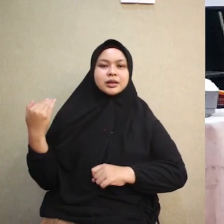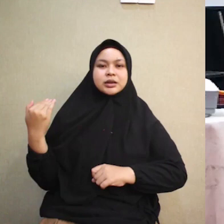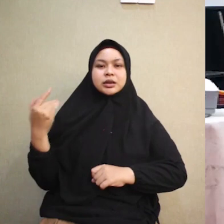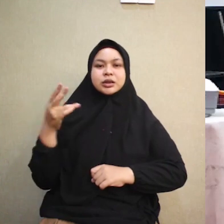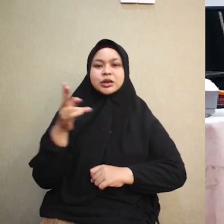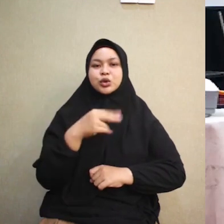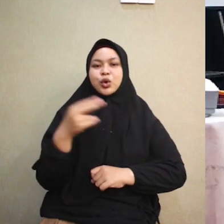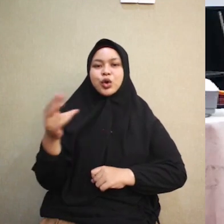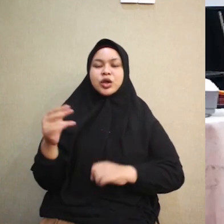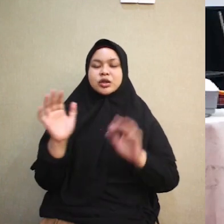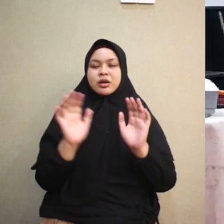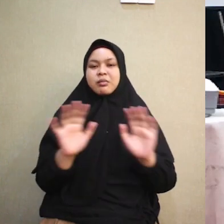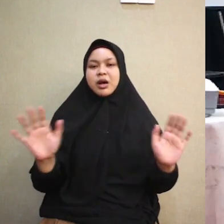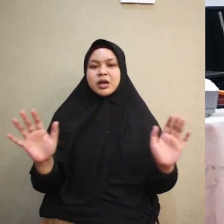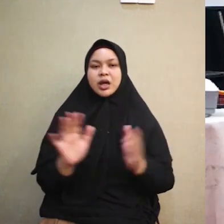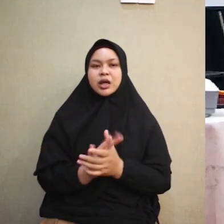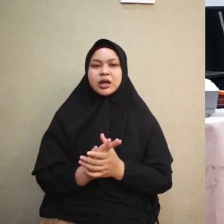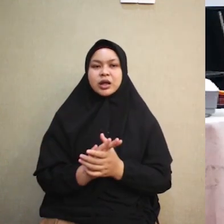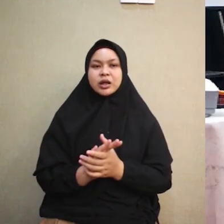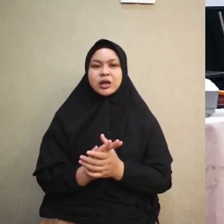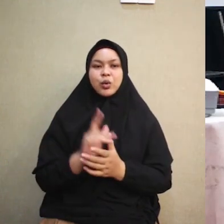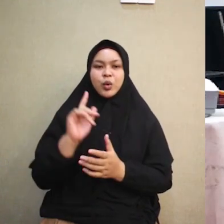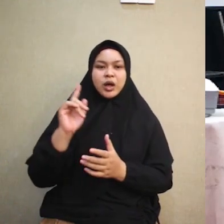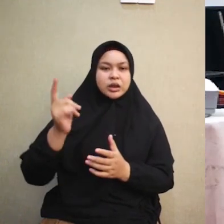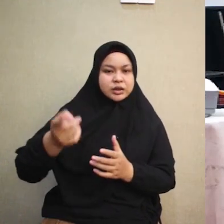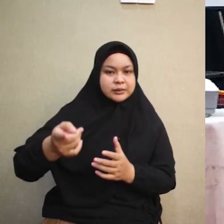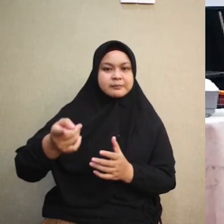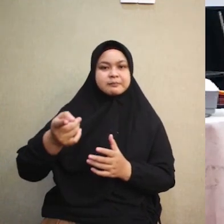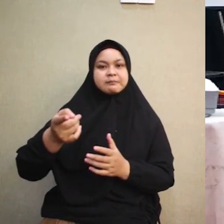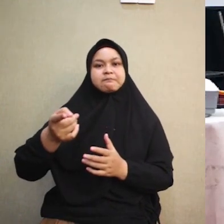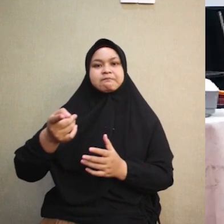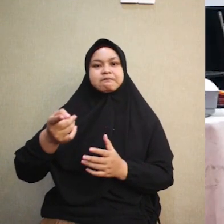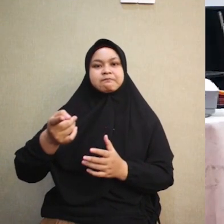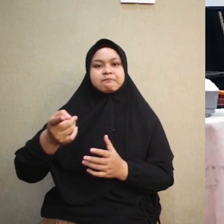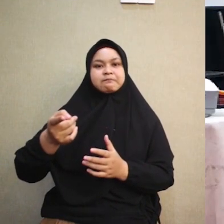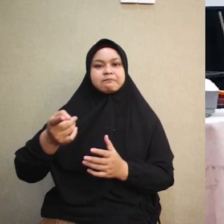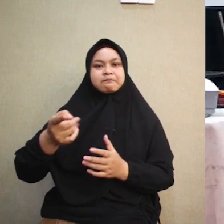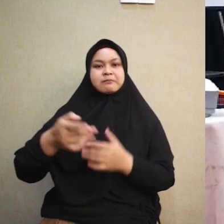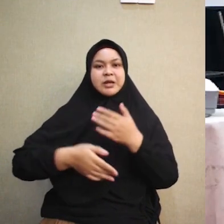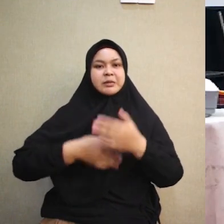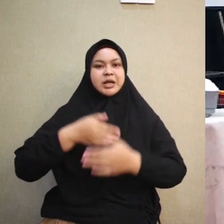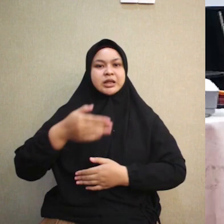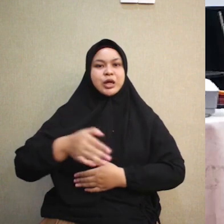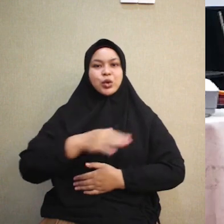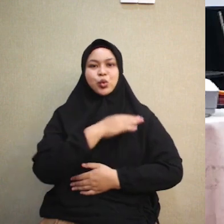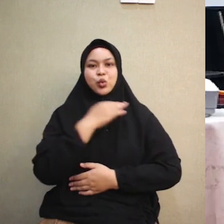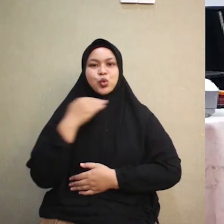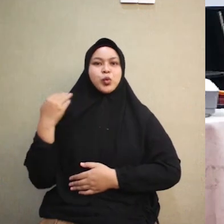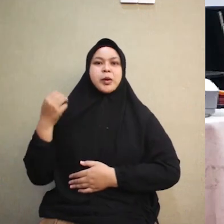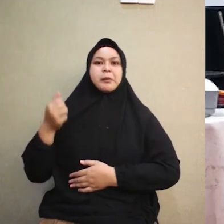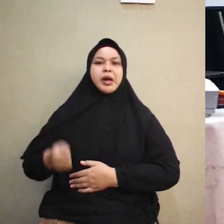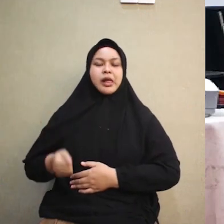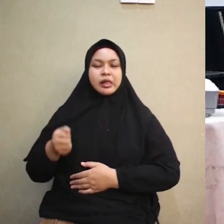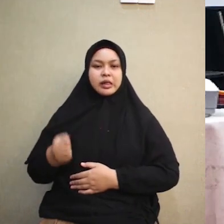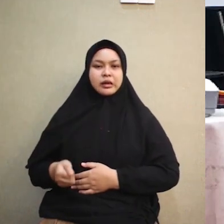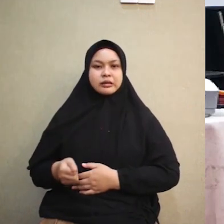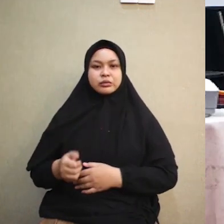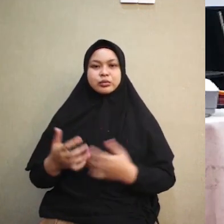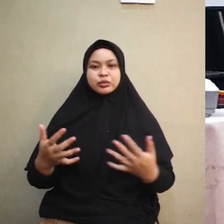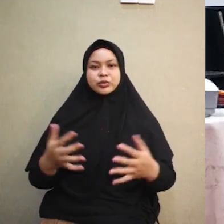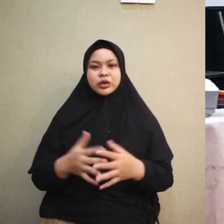itu banyak sekali itu soal bahwa Indonesia itu wajib apa namanya direkomendasikan Mengapa hukuman mati Indonesia itu mestinya